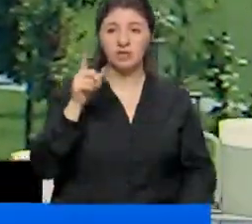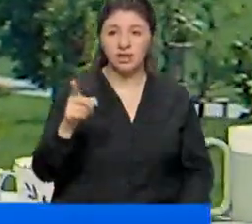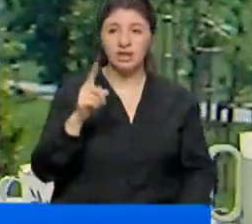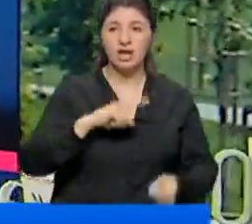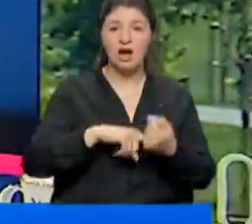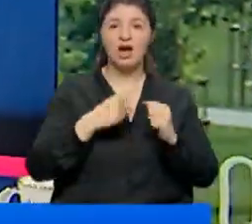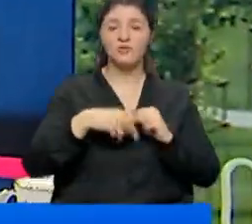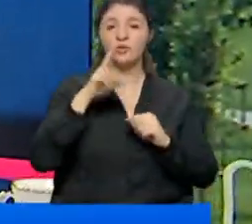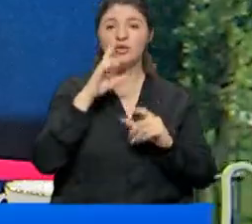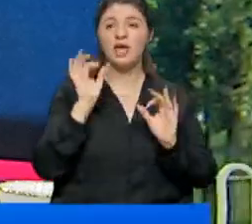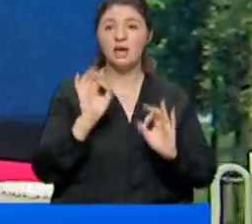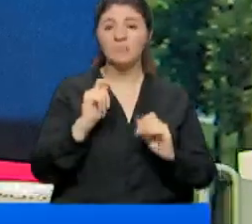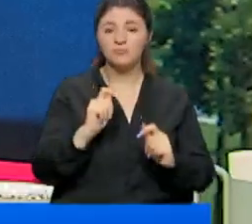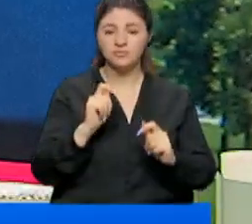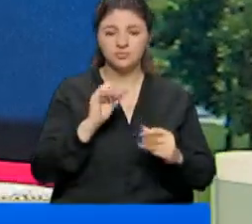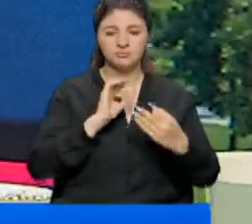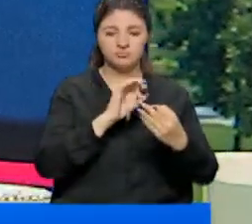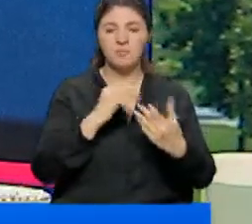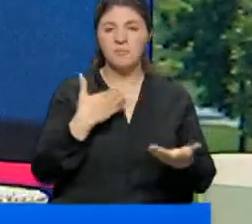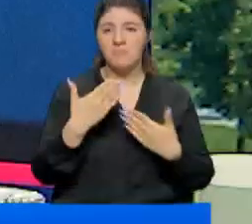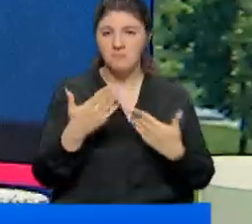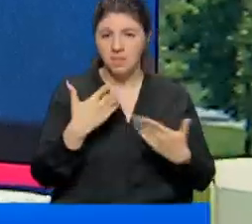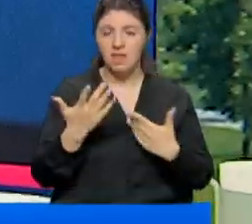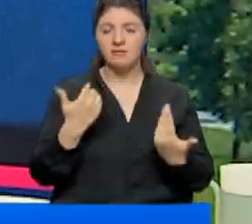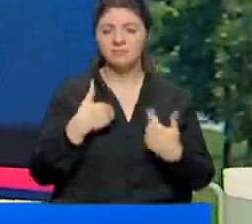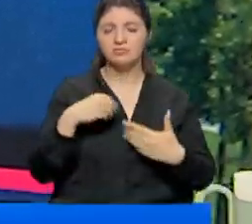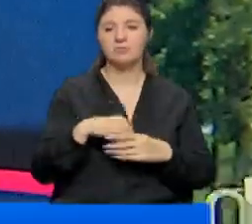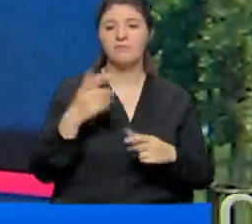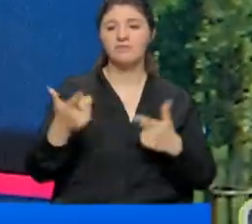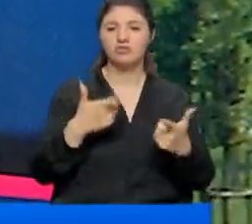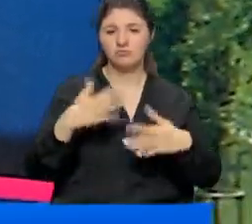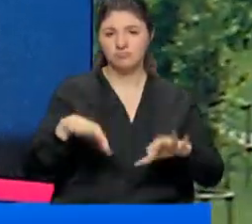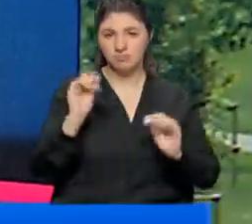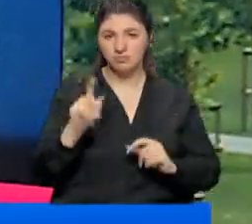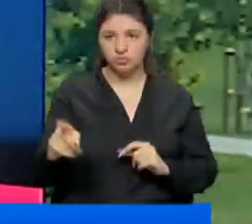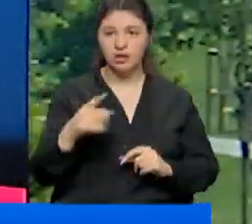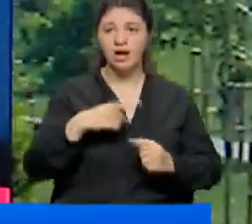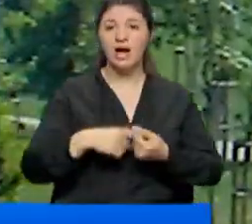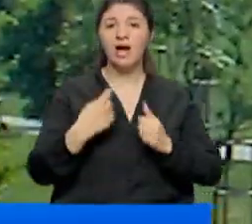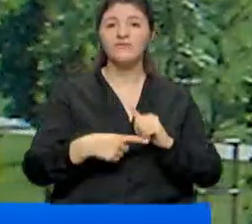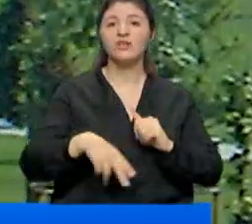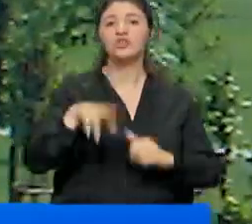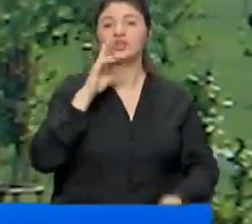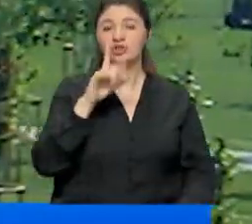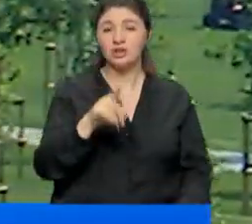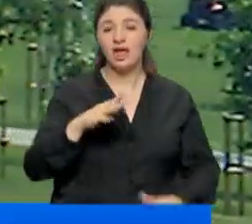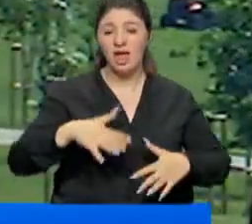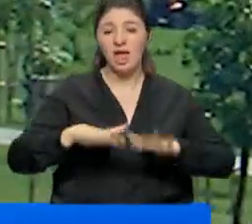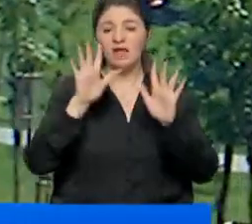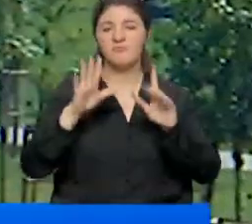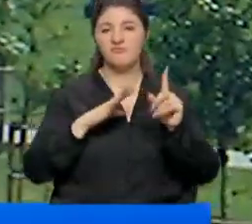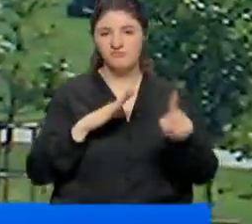hafta sonunda yaptığımız temaslardan bahsetmiştim ve bizim için bir video çekmişti hafta sonunda da